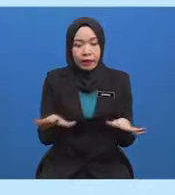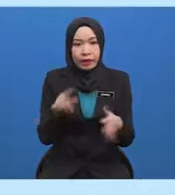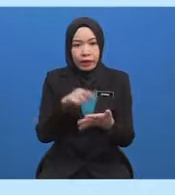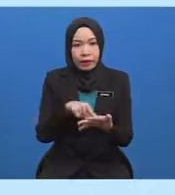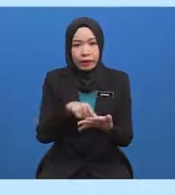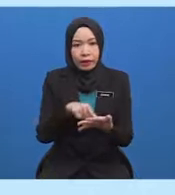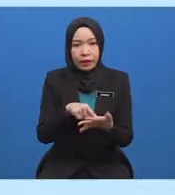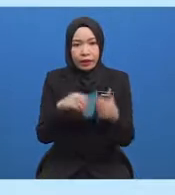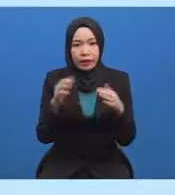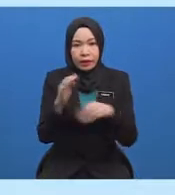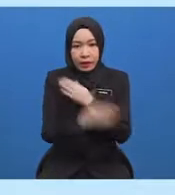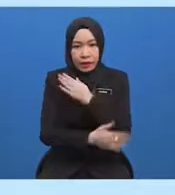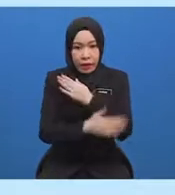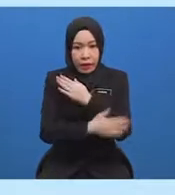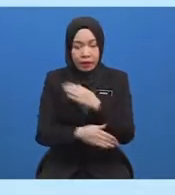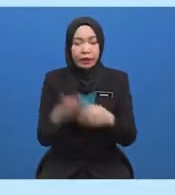Hai